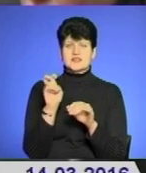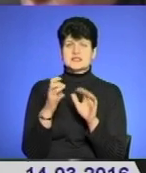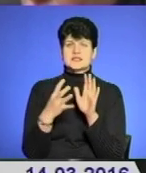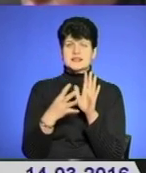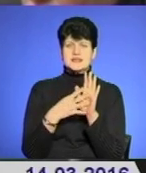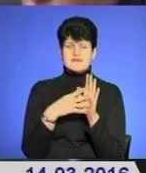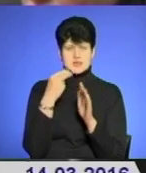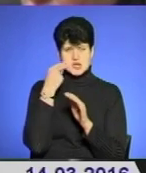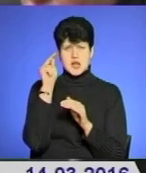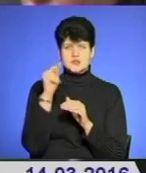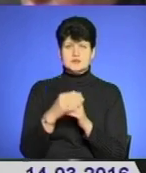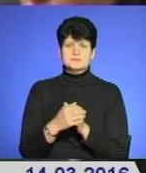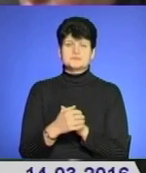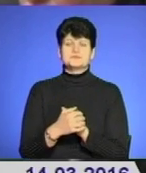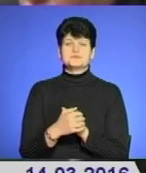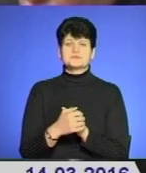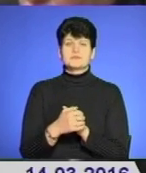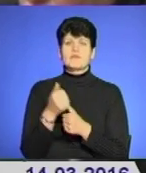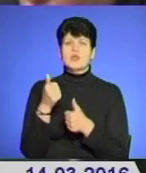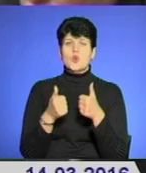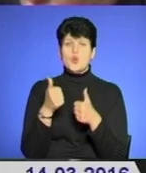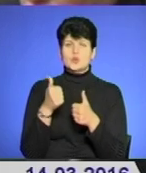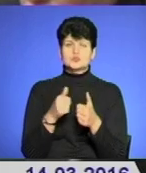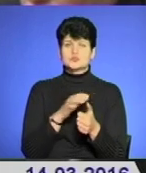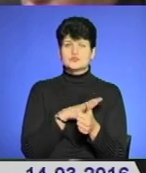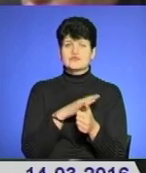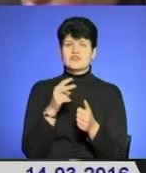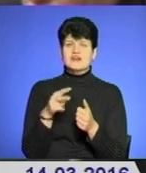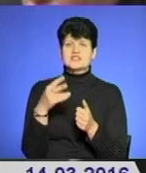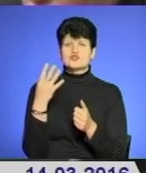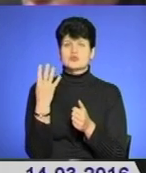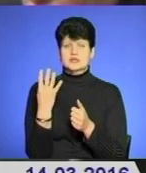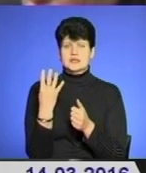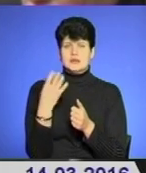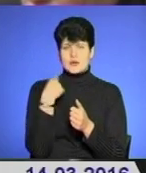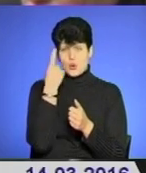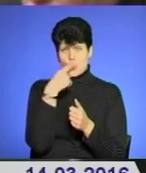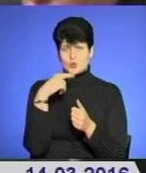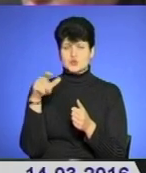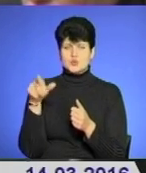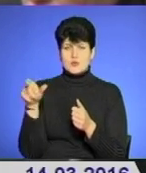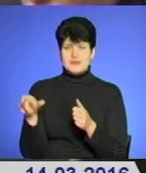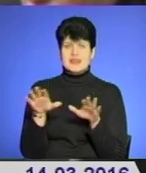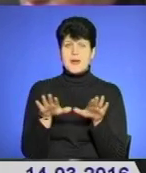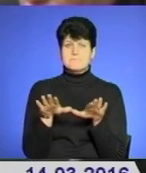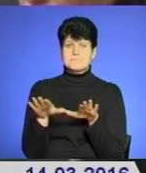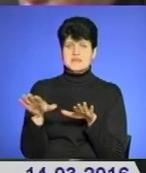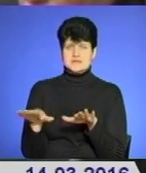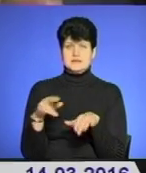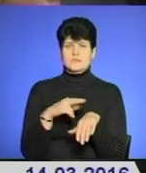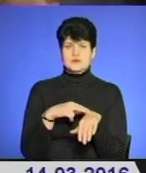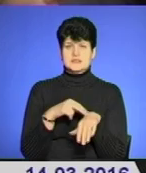209 найкращих. Конкурс складав 24 особи на місце